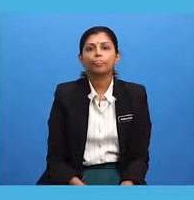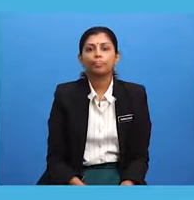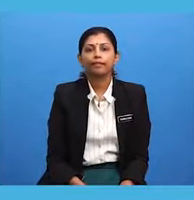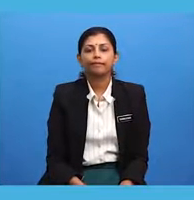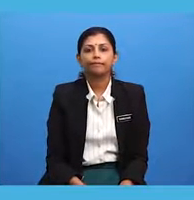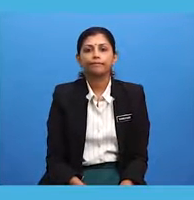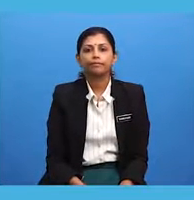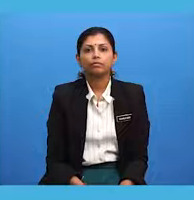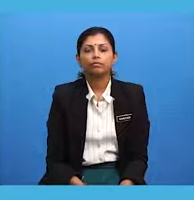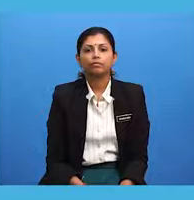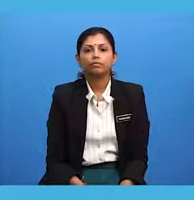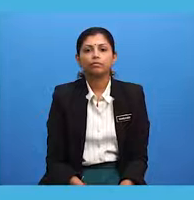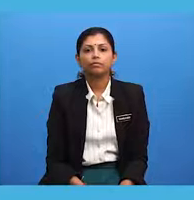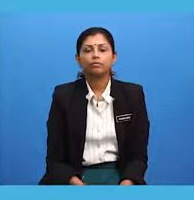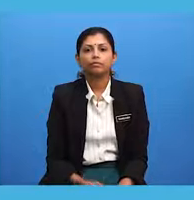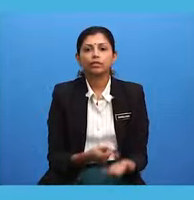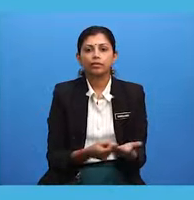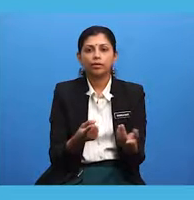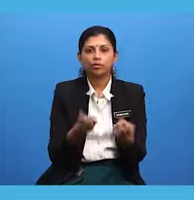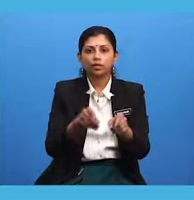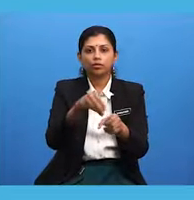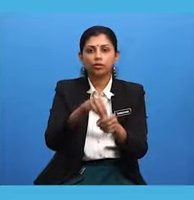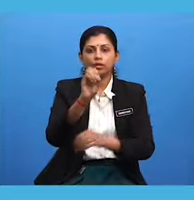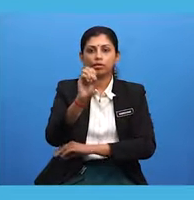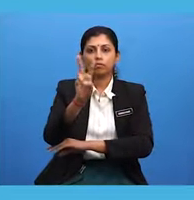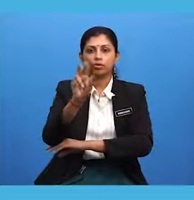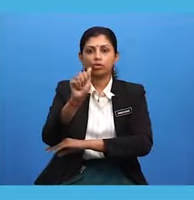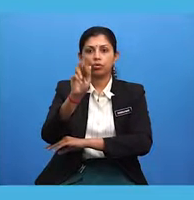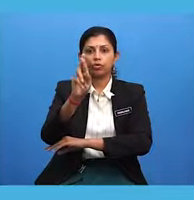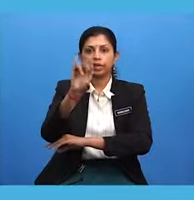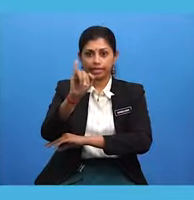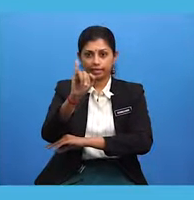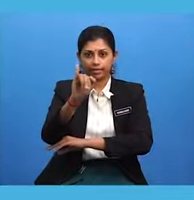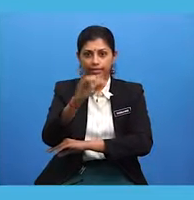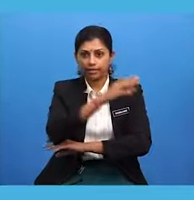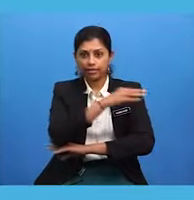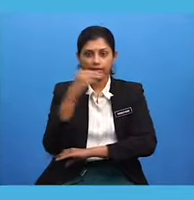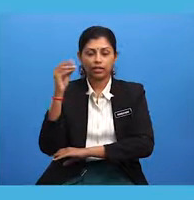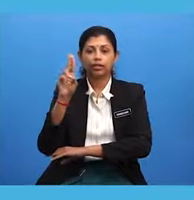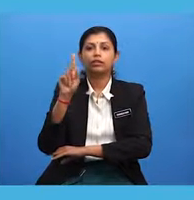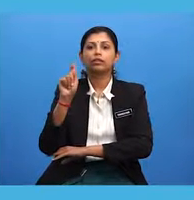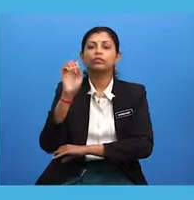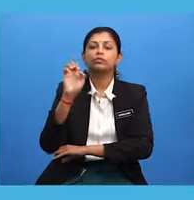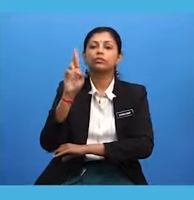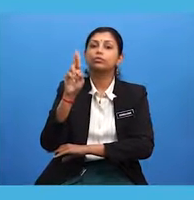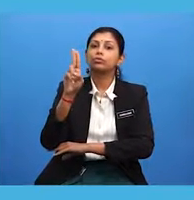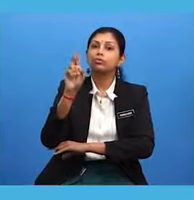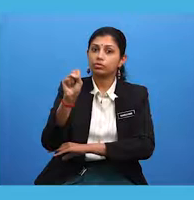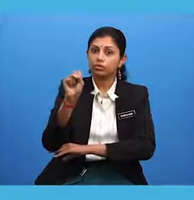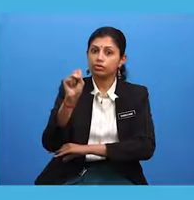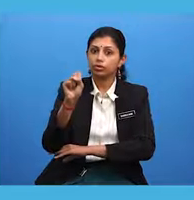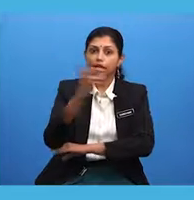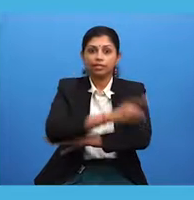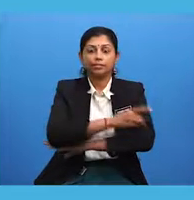di dalam ovari dan uterus. Semasa hari